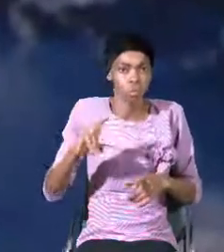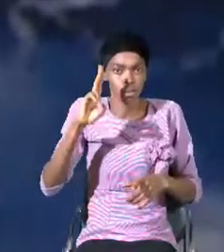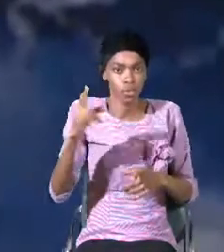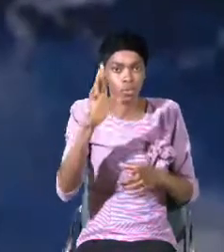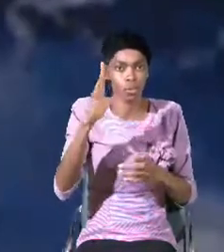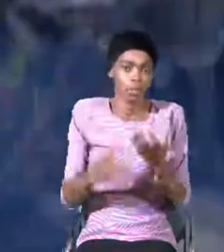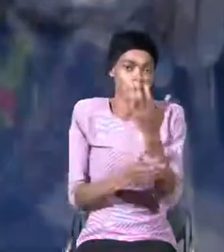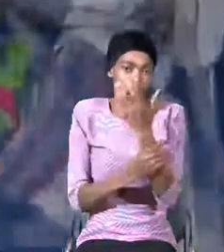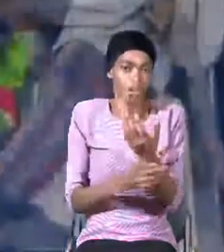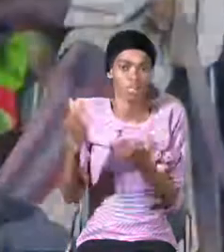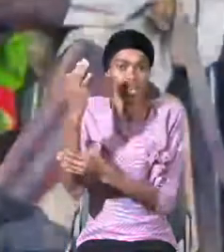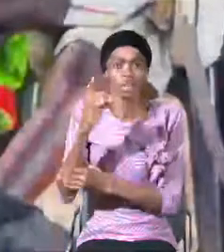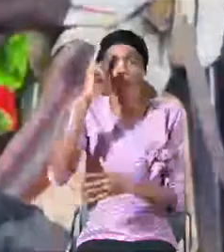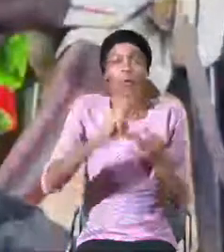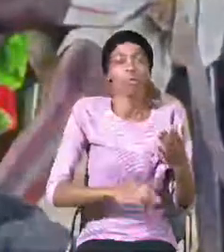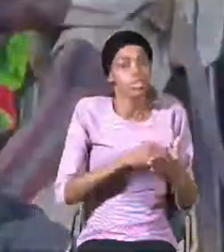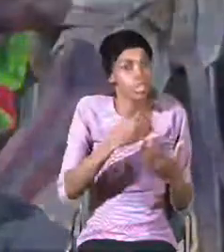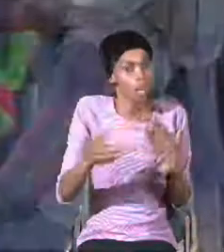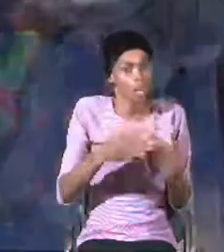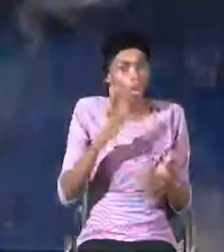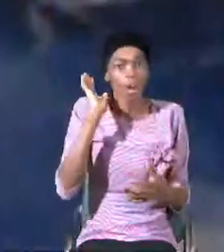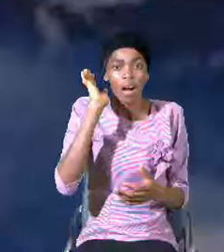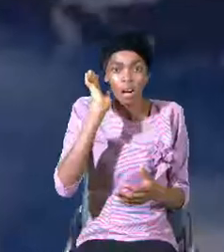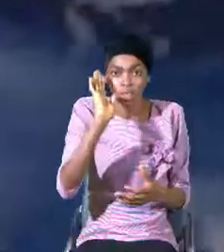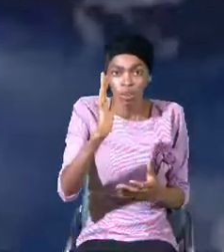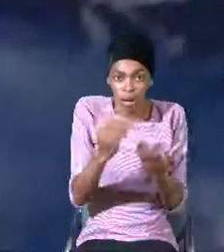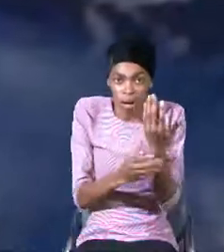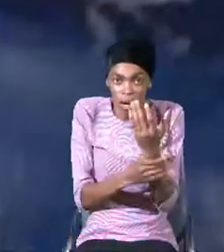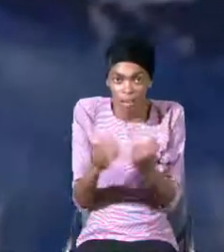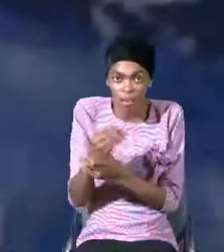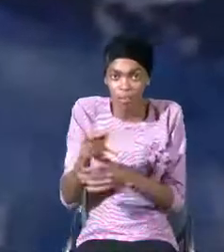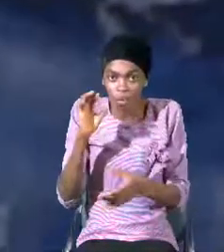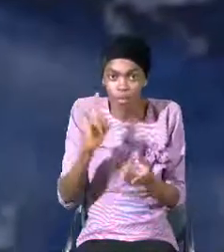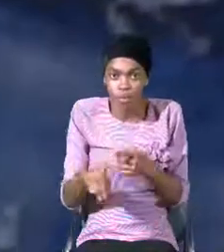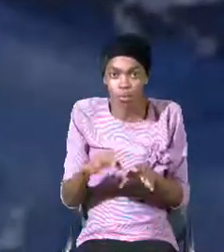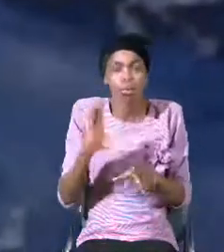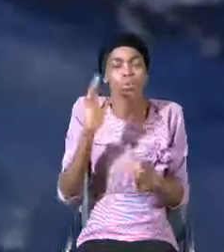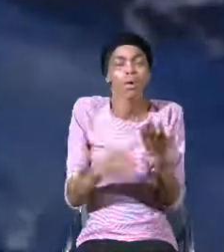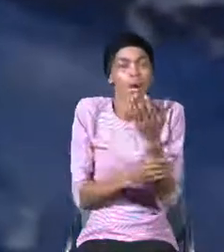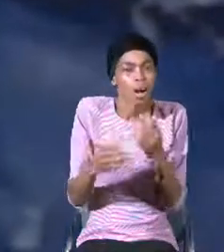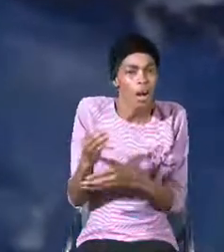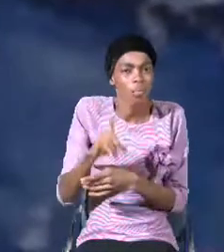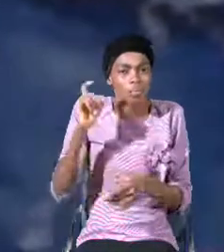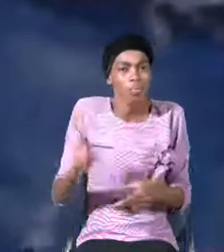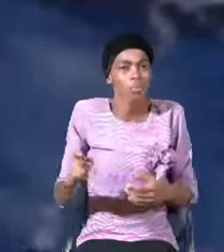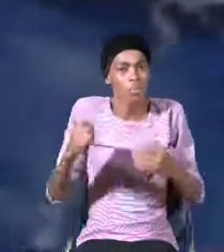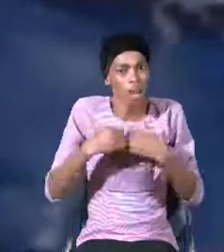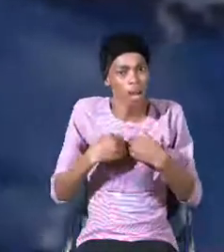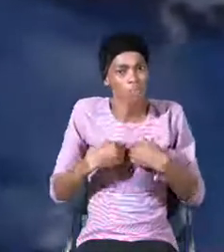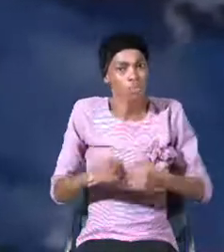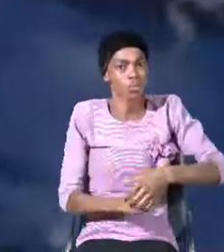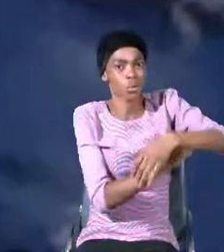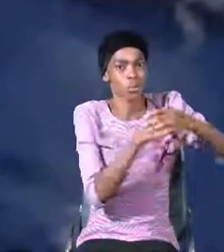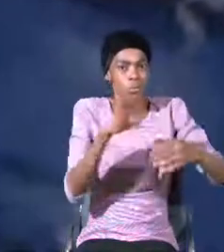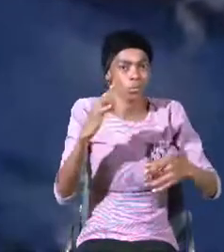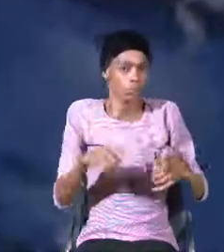nous devons utiliser nos mains. Et tout ce que ta main trouve à faire, ta main doit avoir le soutien de ton cœur. Ta